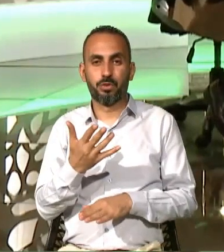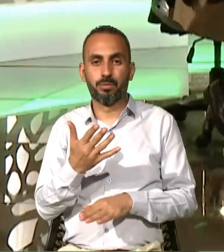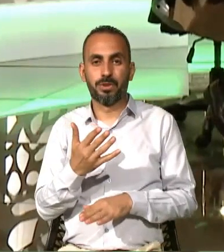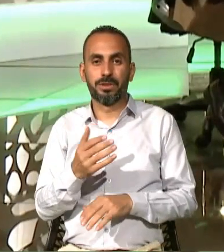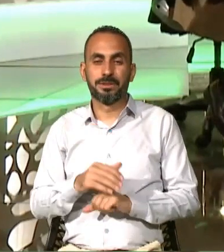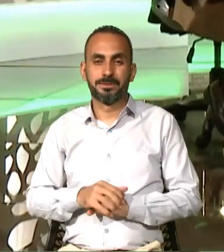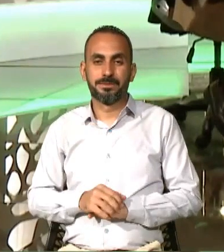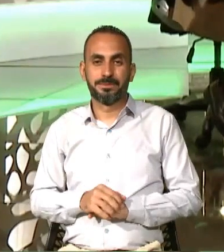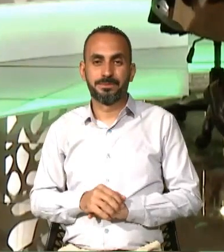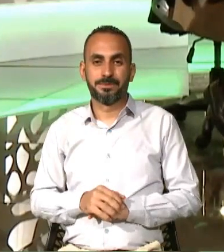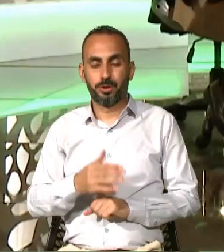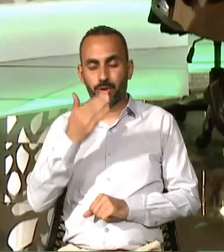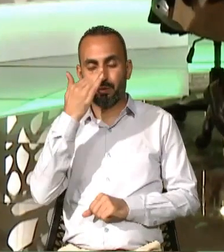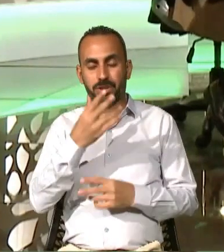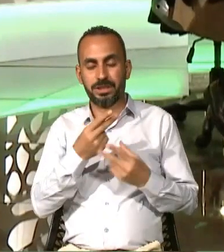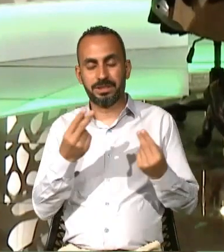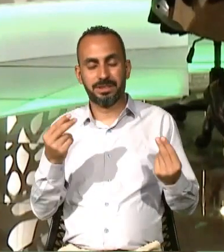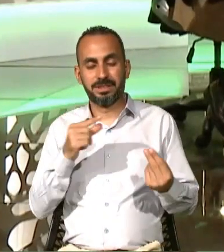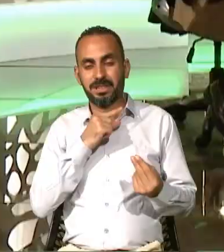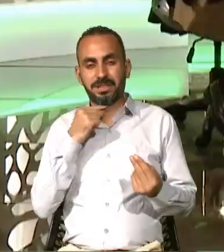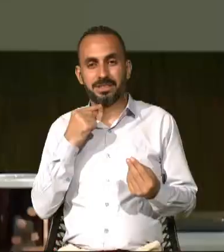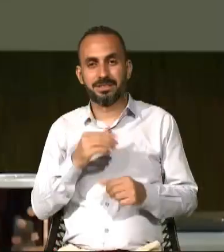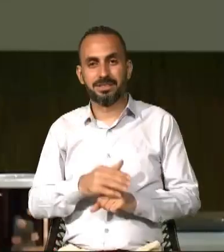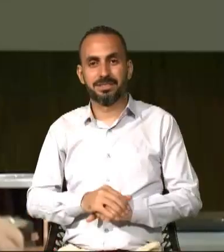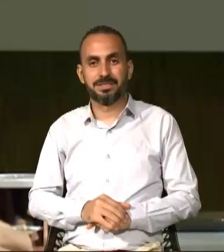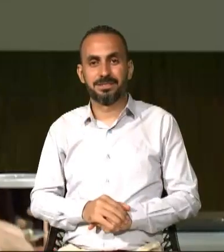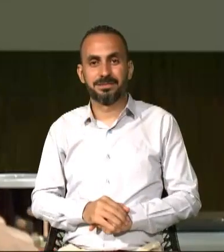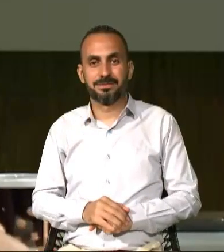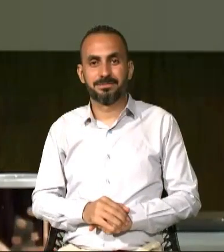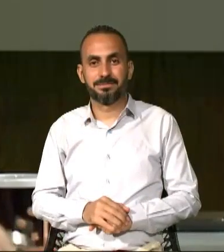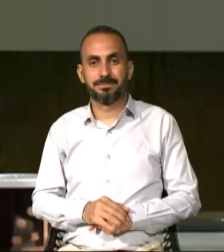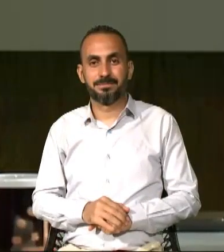شكرا ليك يا حضرة اسيس. حقيقة اسيس انا نفسي